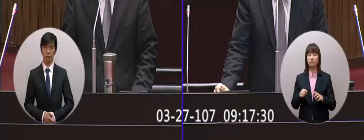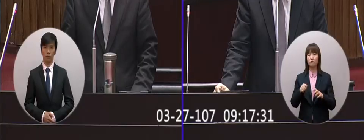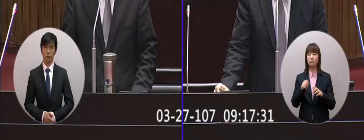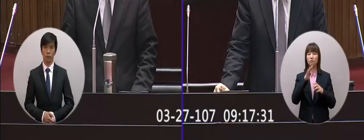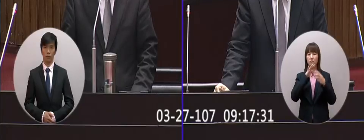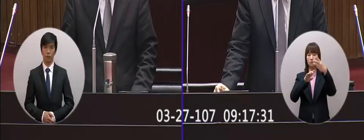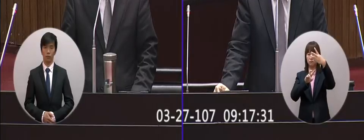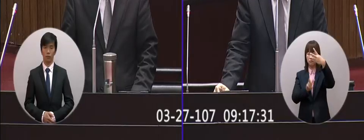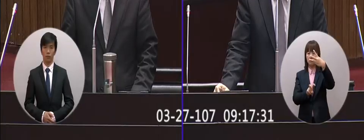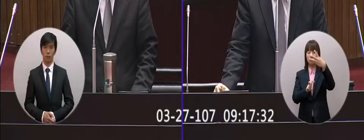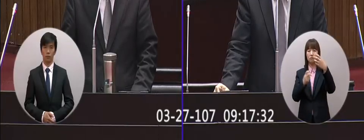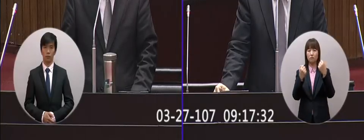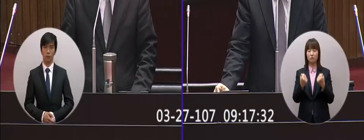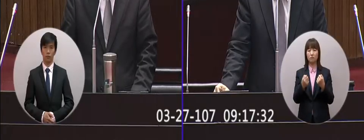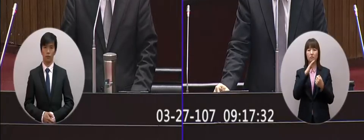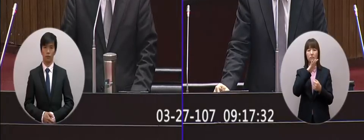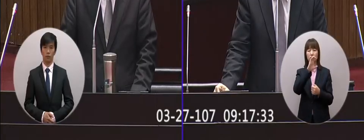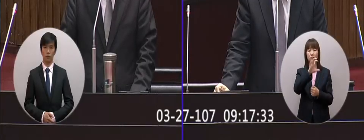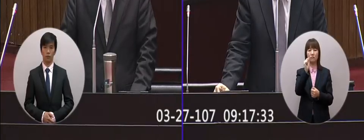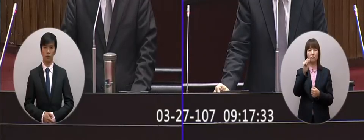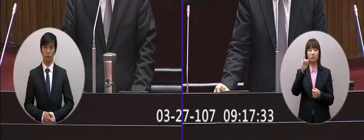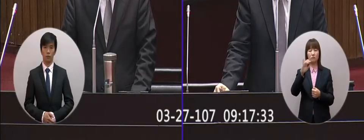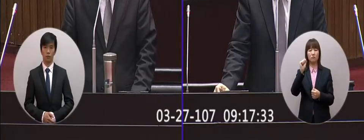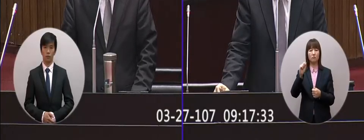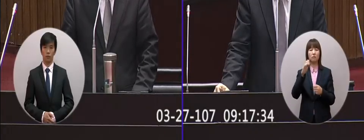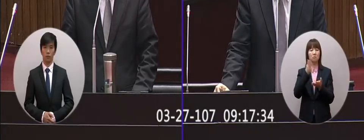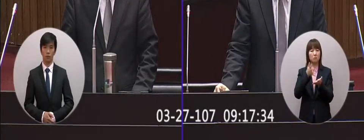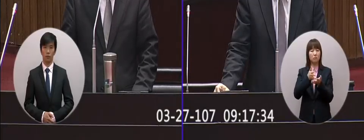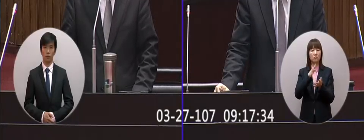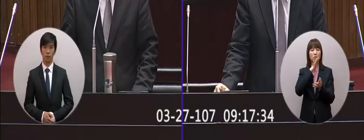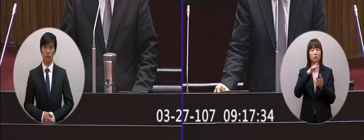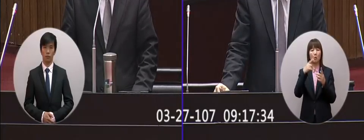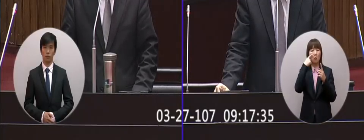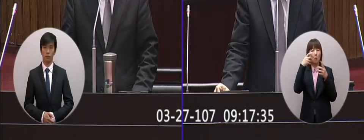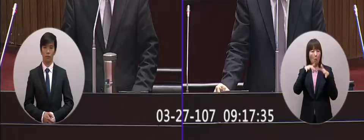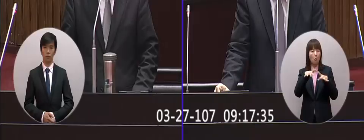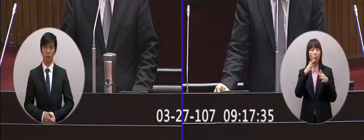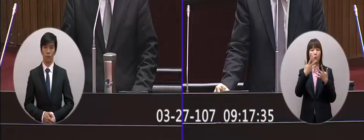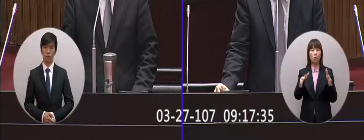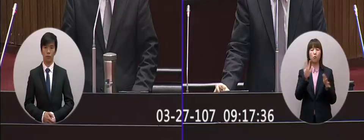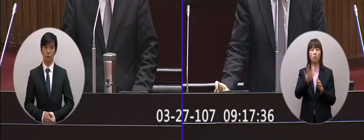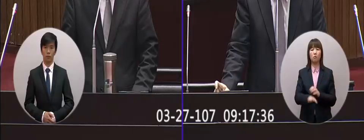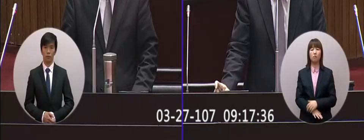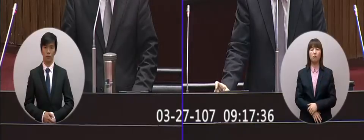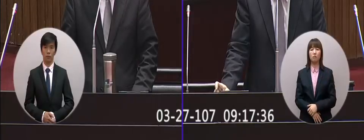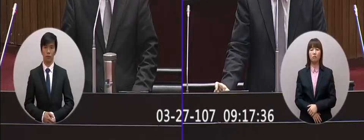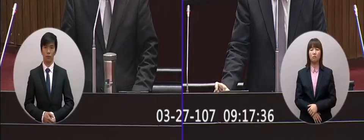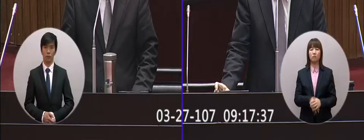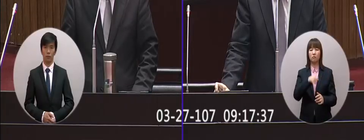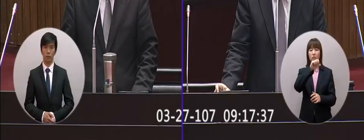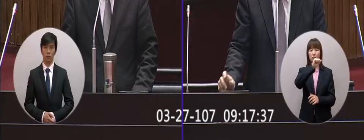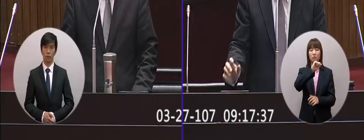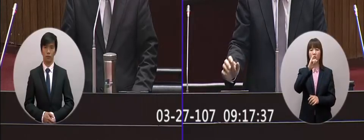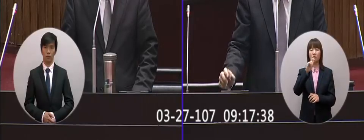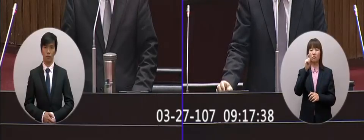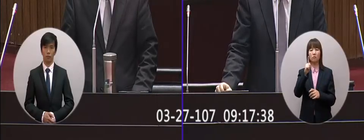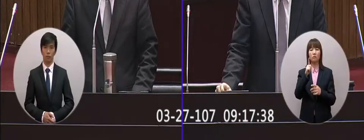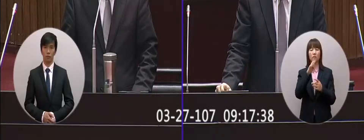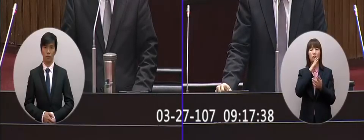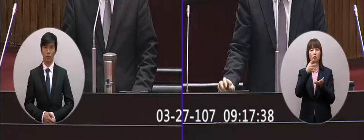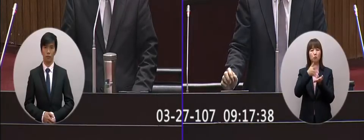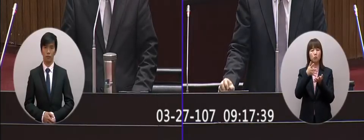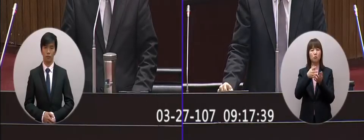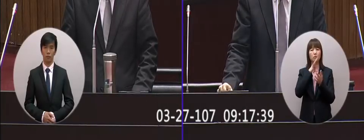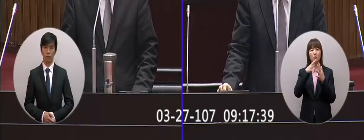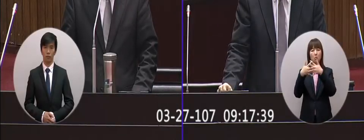长在3月20号在 CSIS 的演讲，其实得到了相当高的关注了，包括AIT 主席莫健等等很多